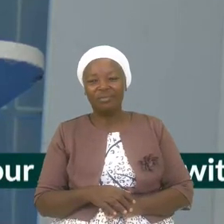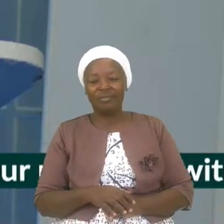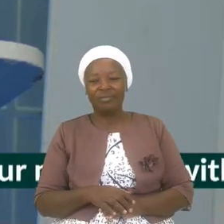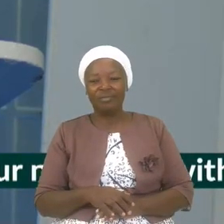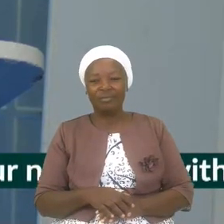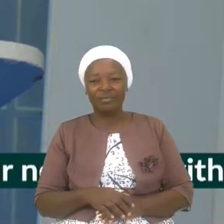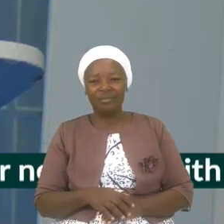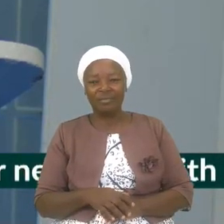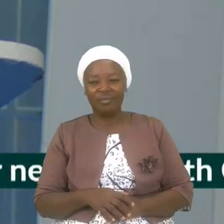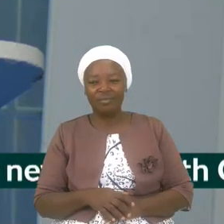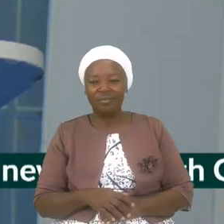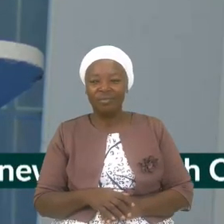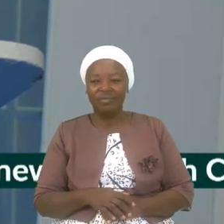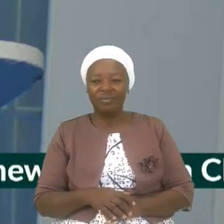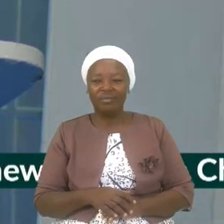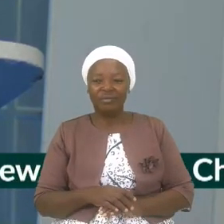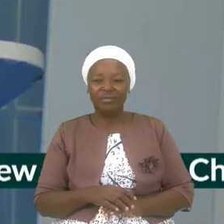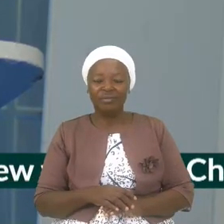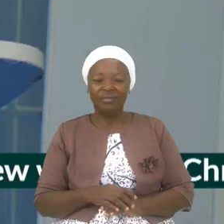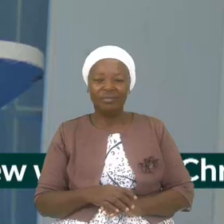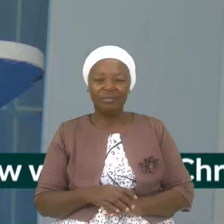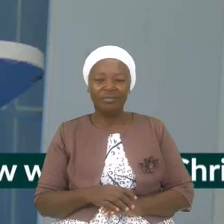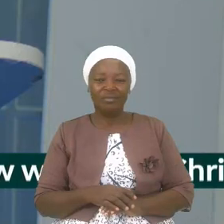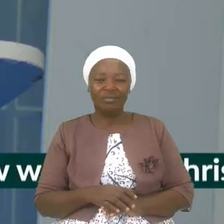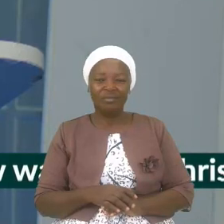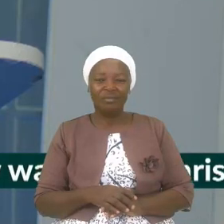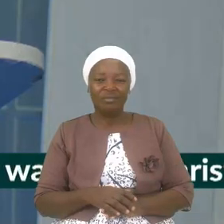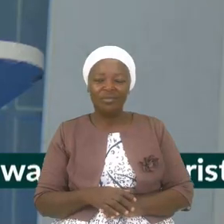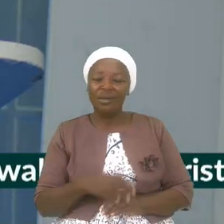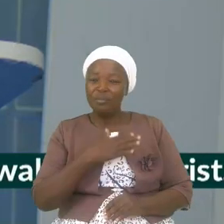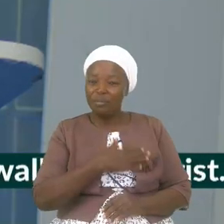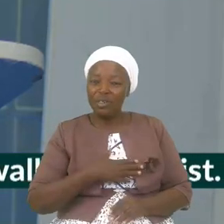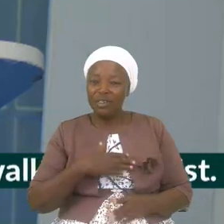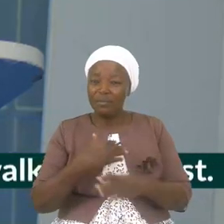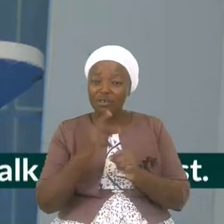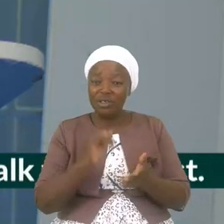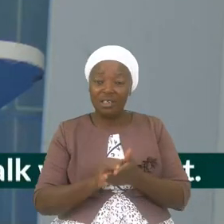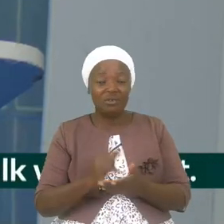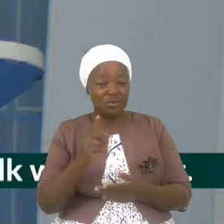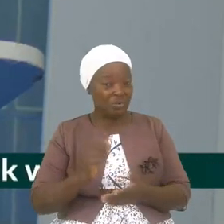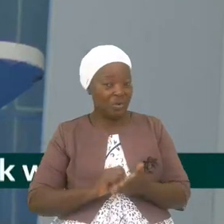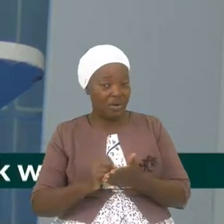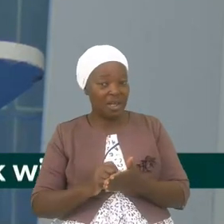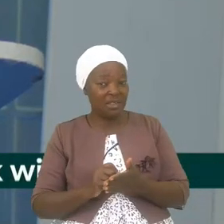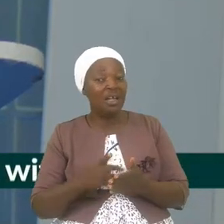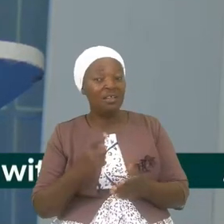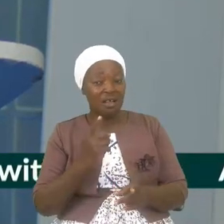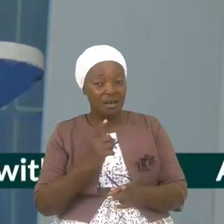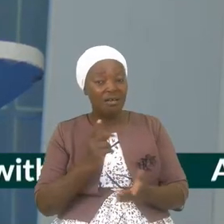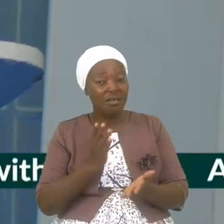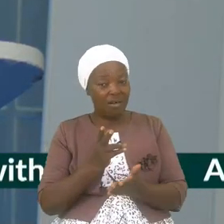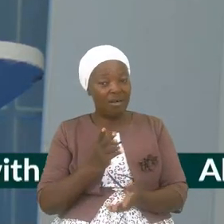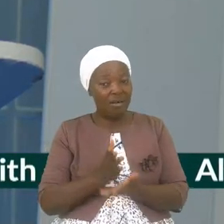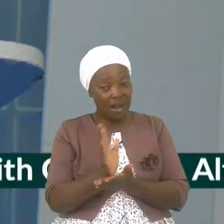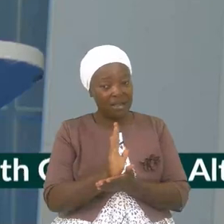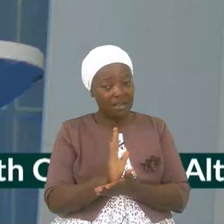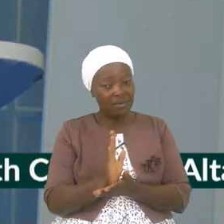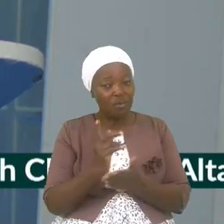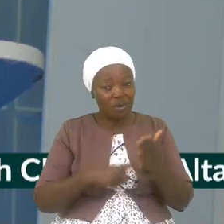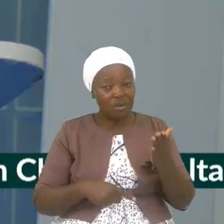formulaires, les fiches de décision. Pour que lorsque nous allons prier pour vous, que la prière